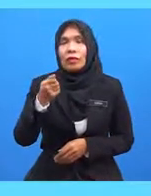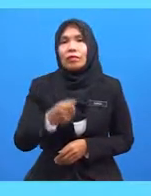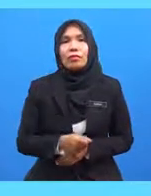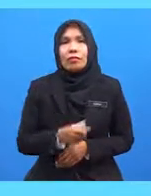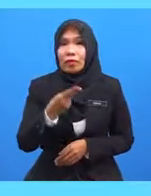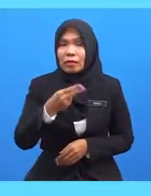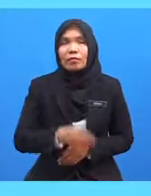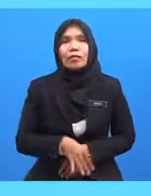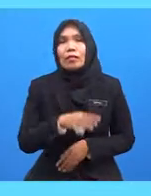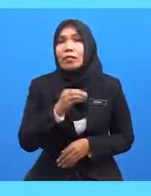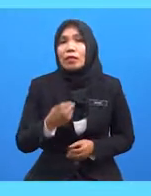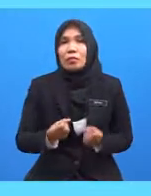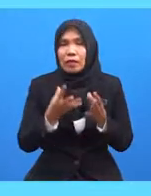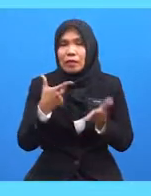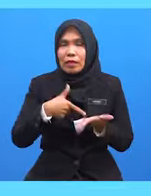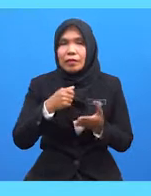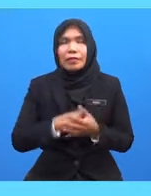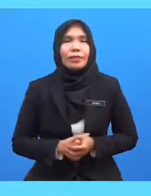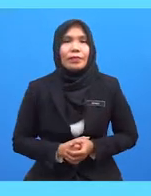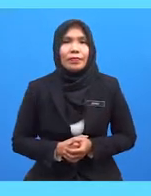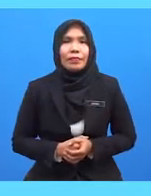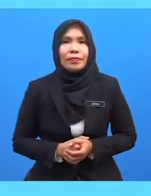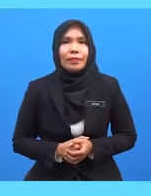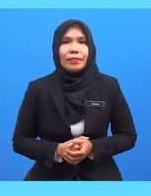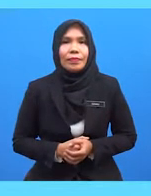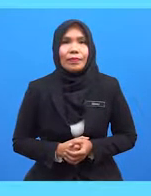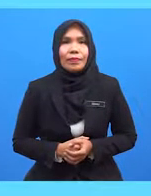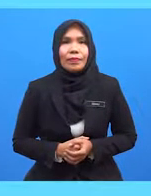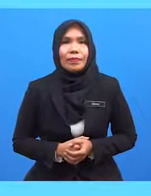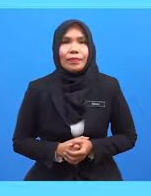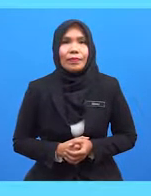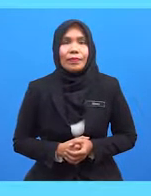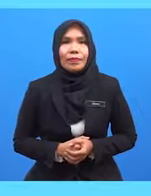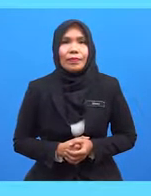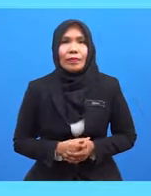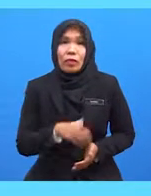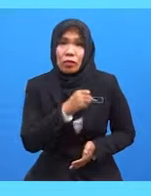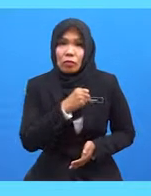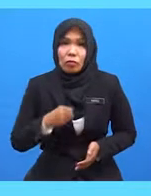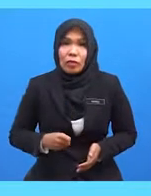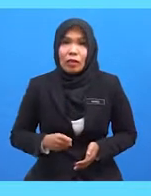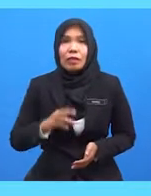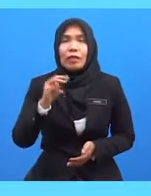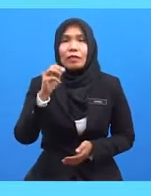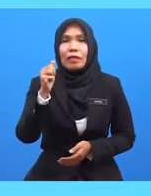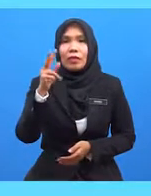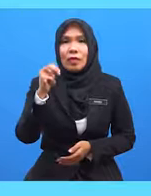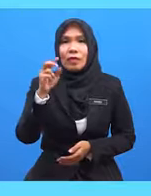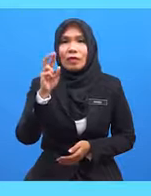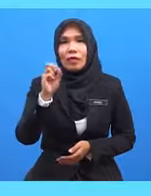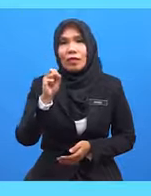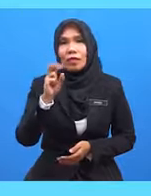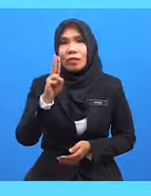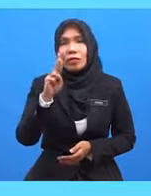dan Hikayat Muhammad Hanafiah. Pada zaman Sultan Mansur Shah, Kitab Darul Mazlum